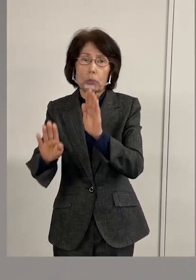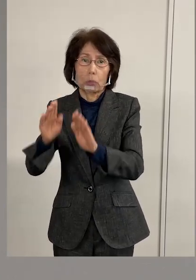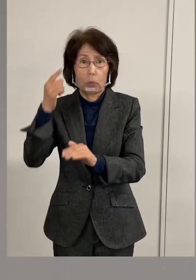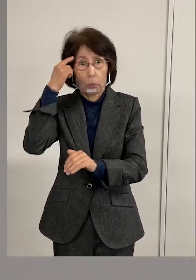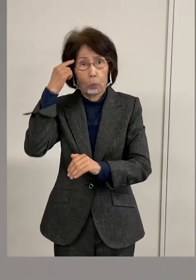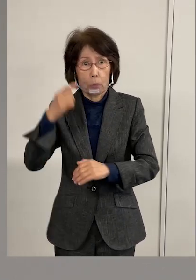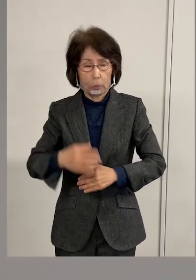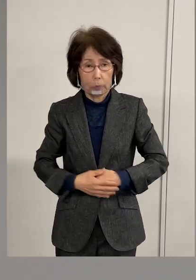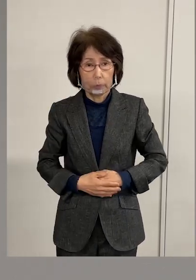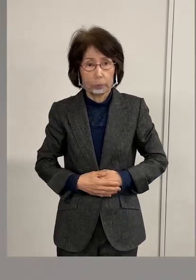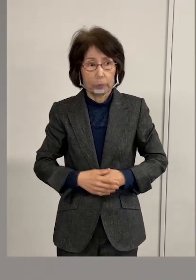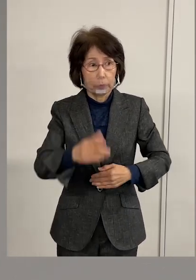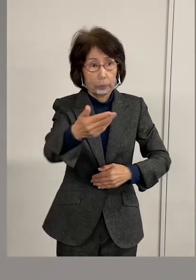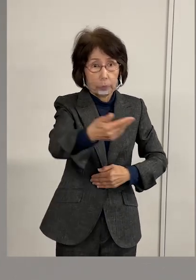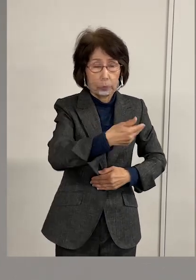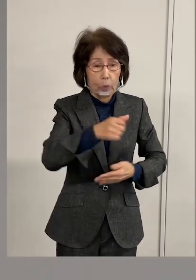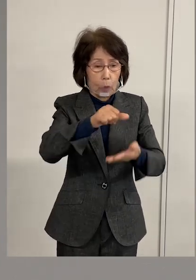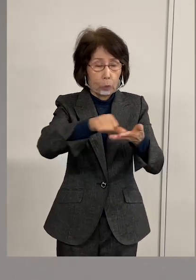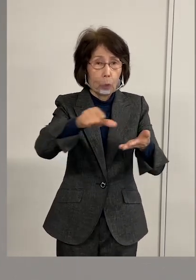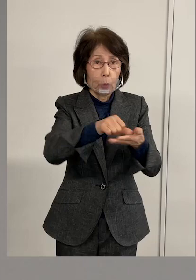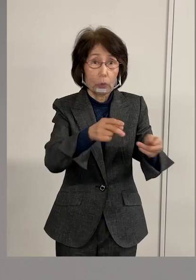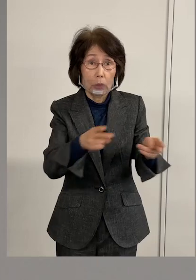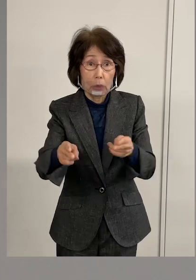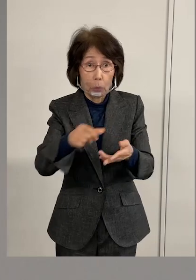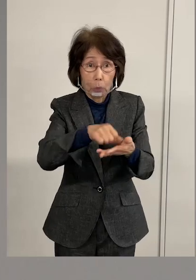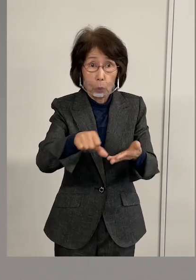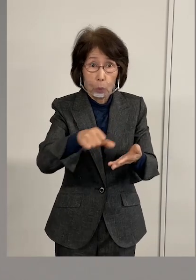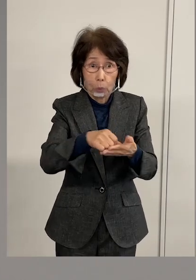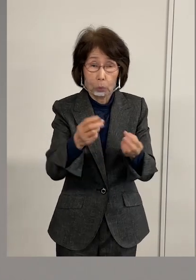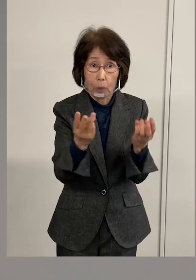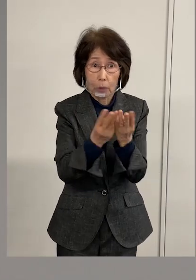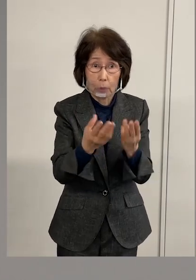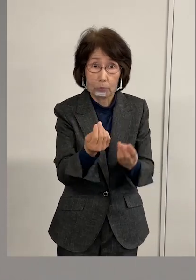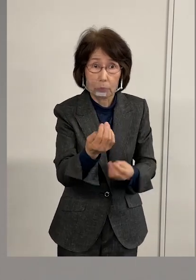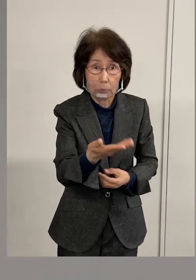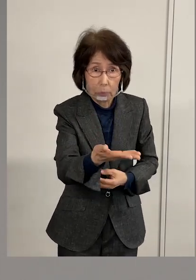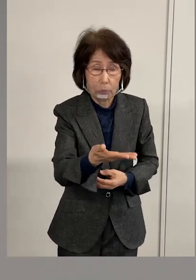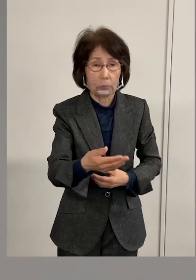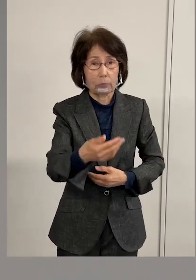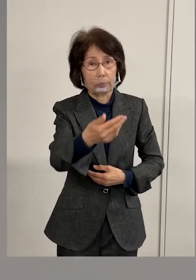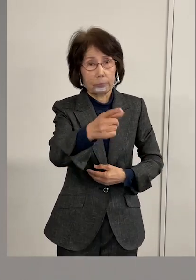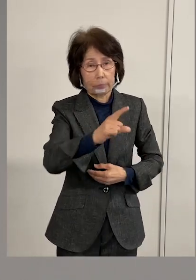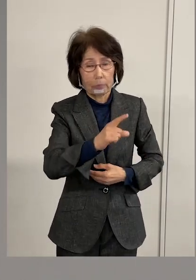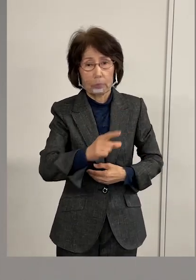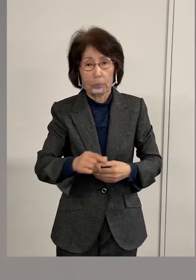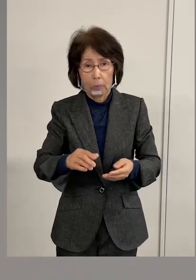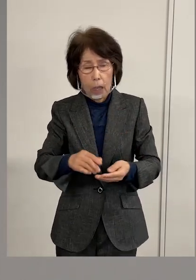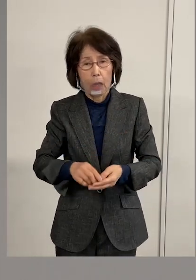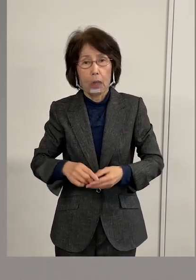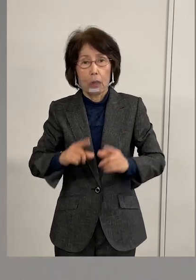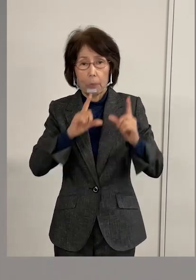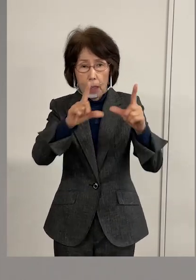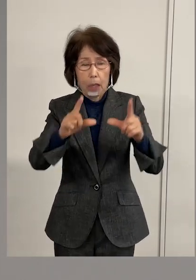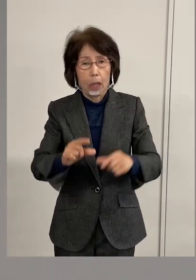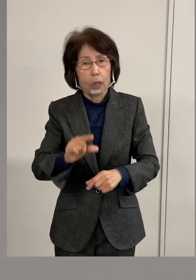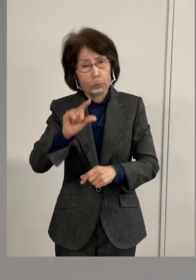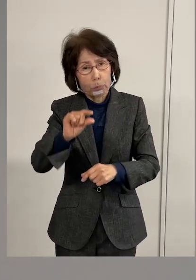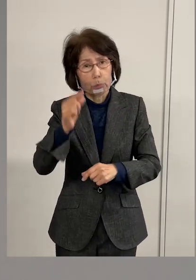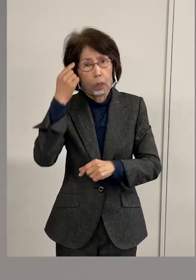登録制度の登録の件数ってのはどれだけあるんですか、今のところ。 ちょっと今そこ手元にないんですけど、少ないと思います。